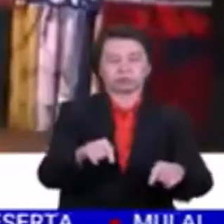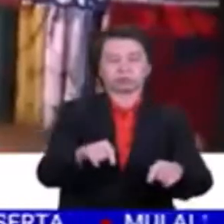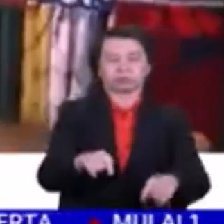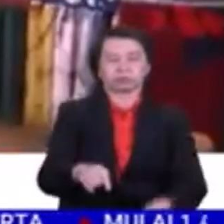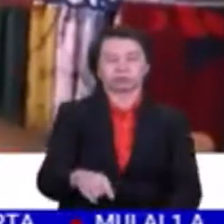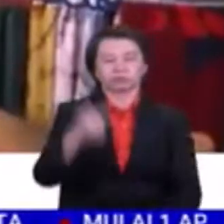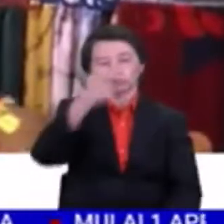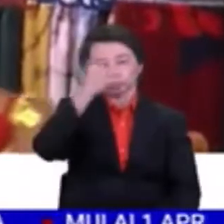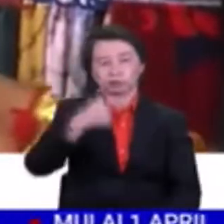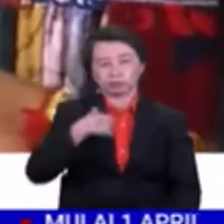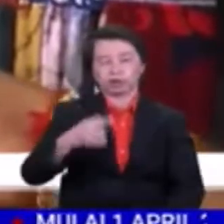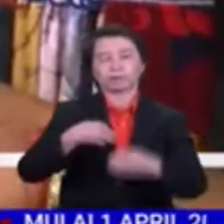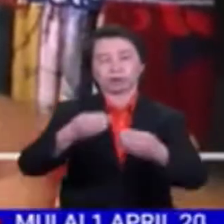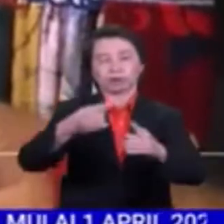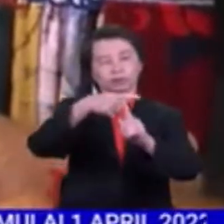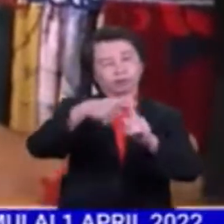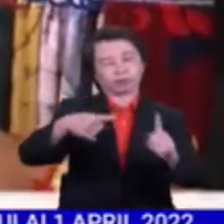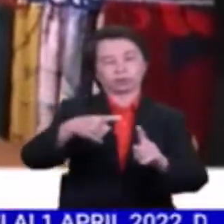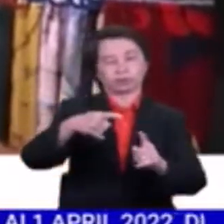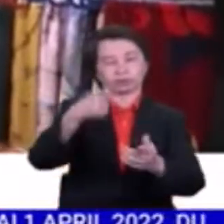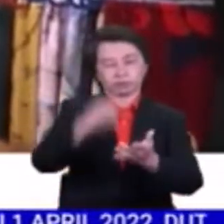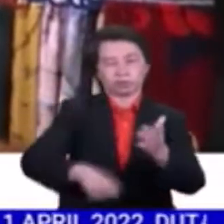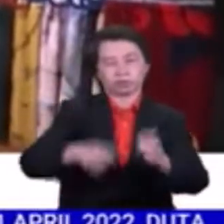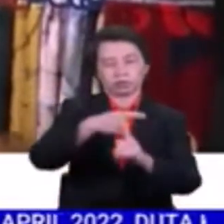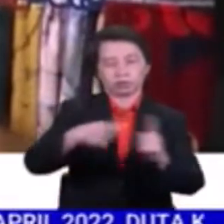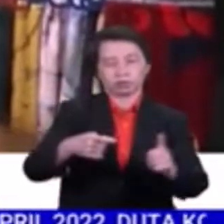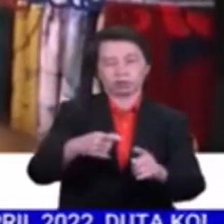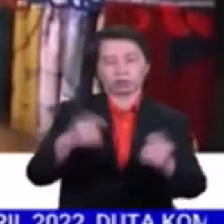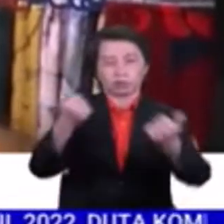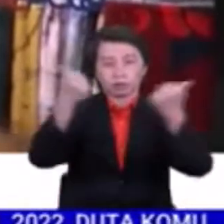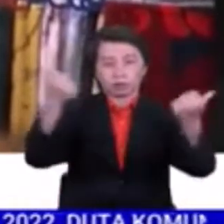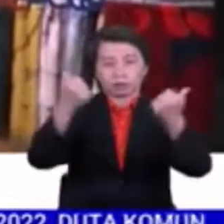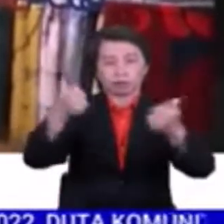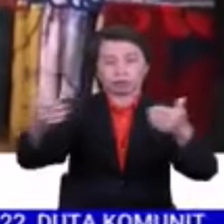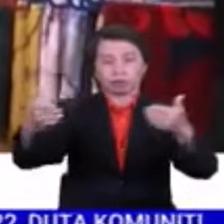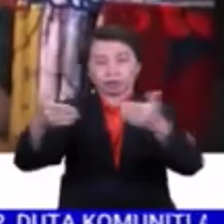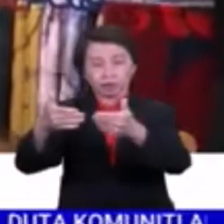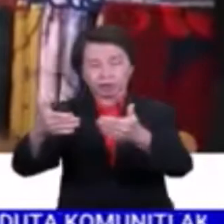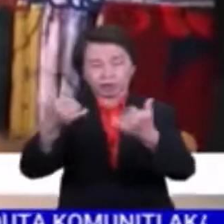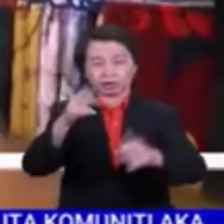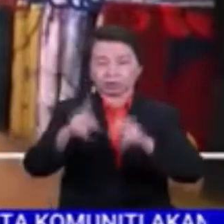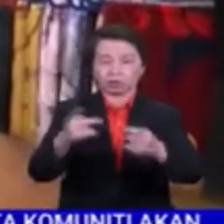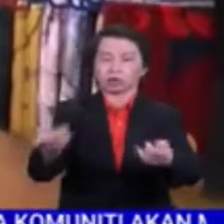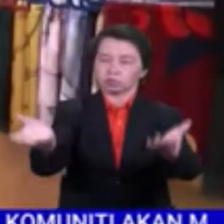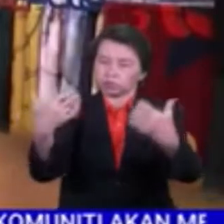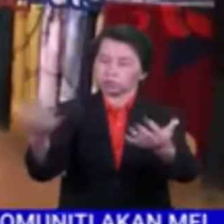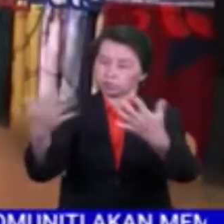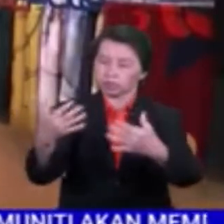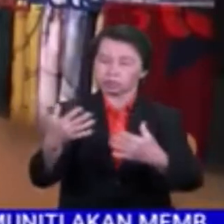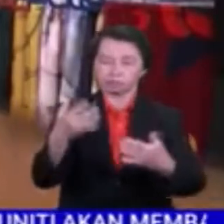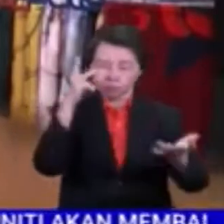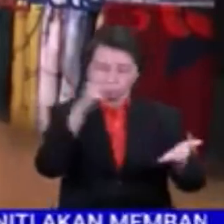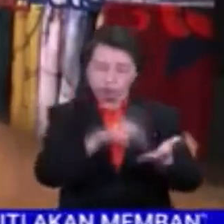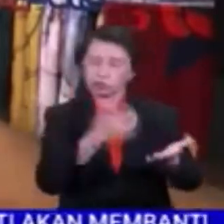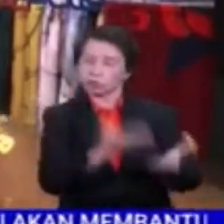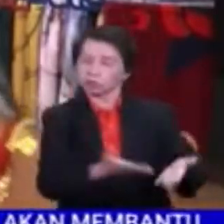Sebab kita nak bagi diskaun ni, raya pun hampir tiba. Jadi kita nak orang ramai lagi kenal produk.